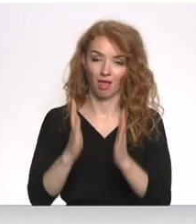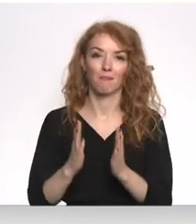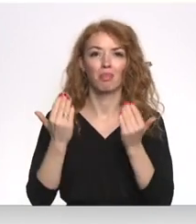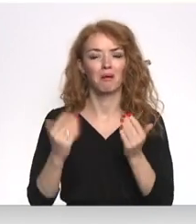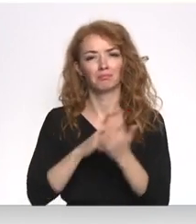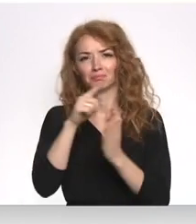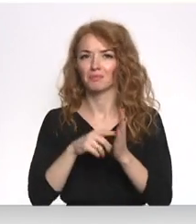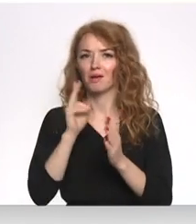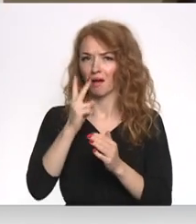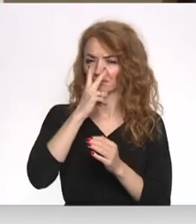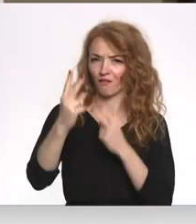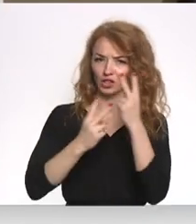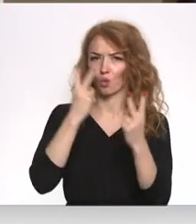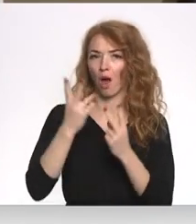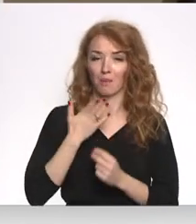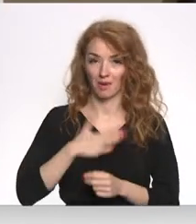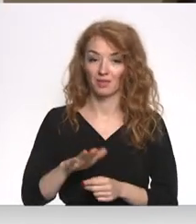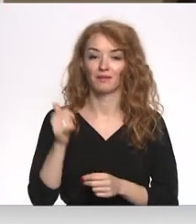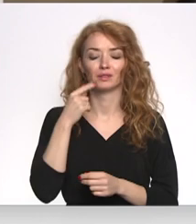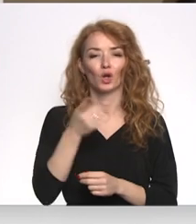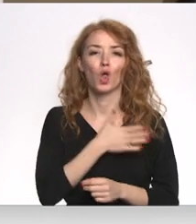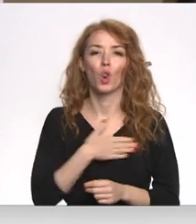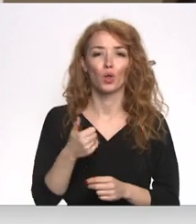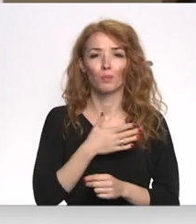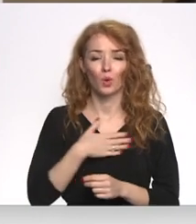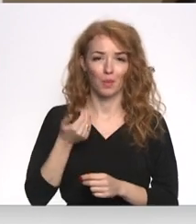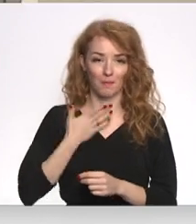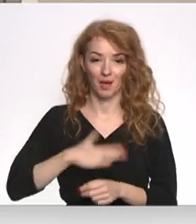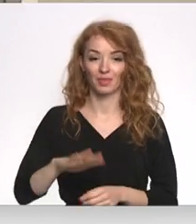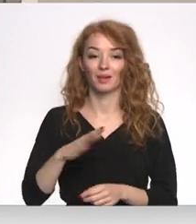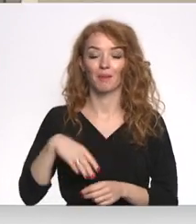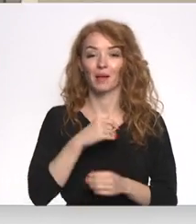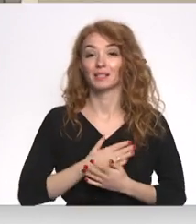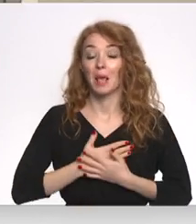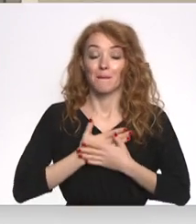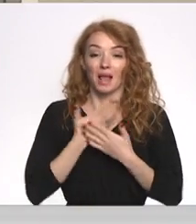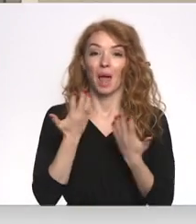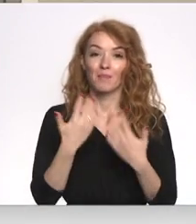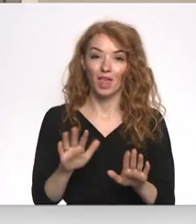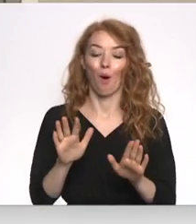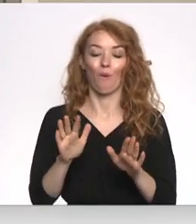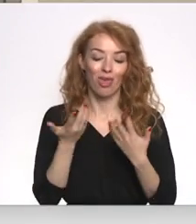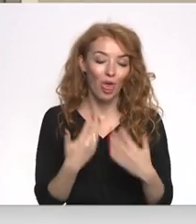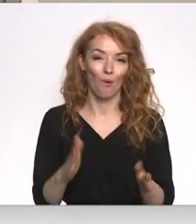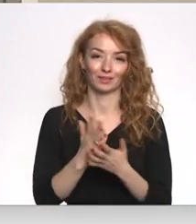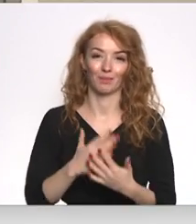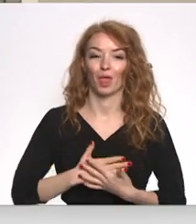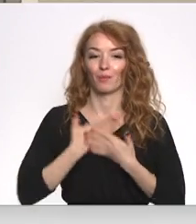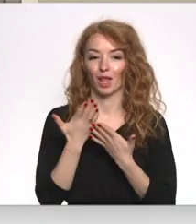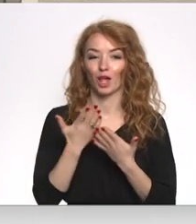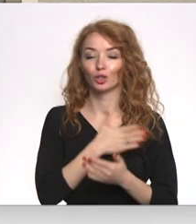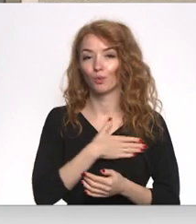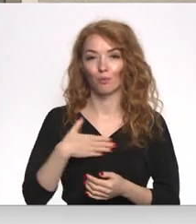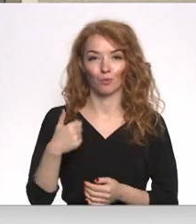vizuāli patīk baznīca? Man ļoti patīk, ļoti patīk. Mēs viņu iemīlējām, jau iemīlējām.